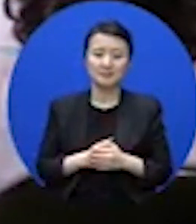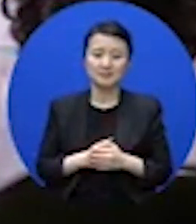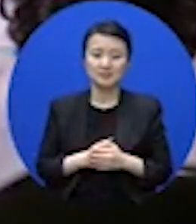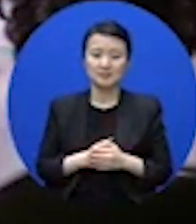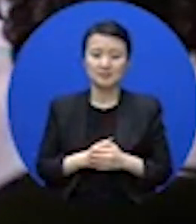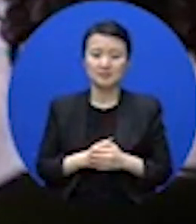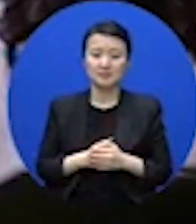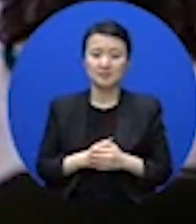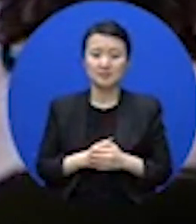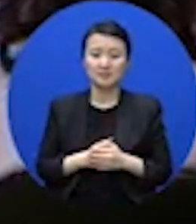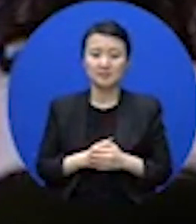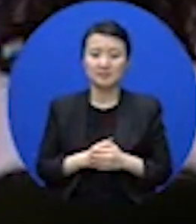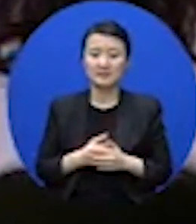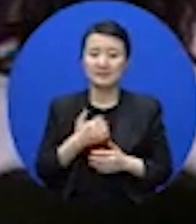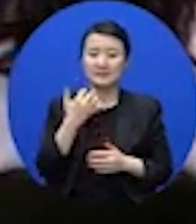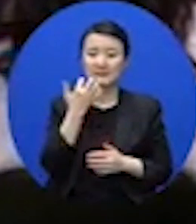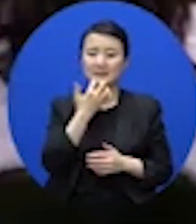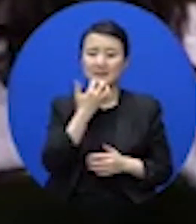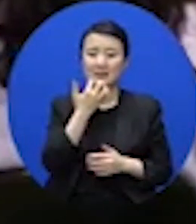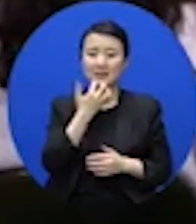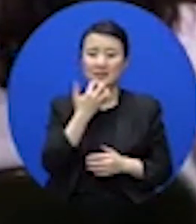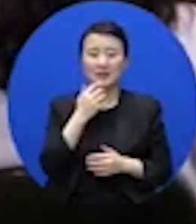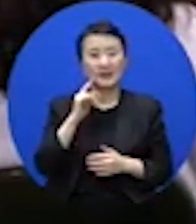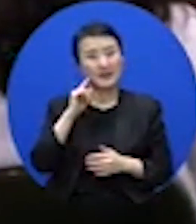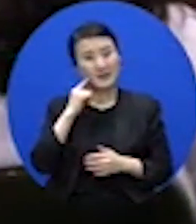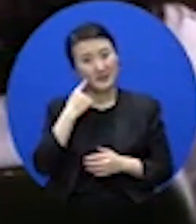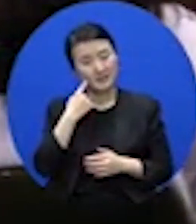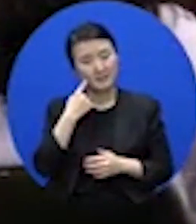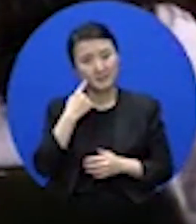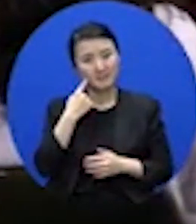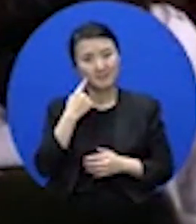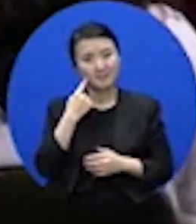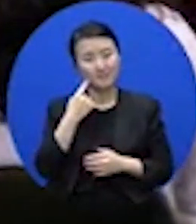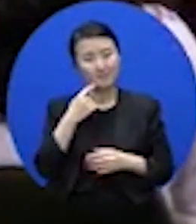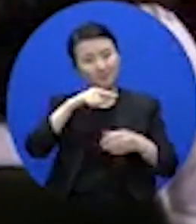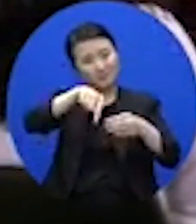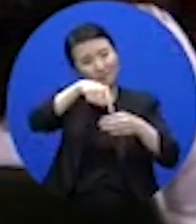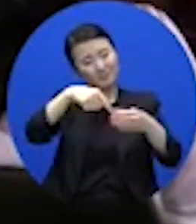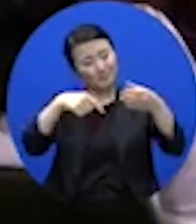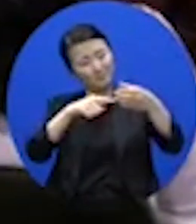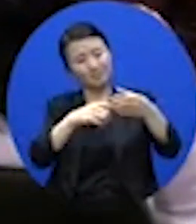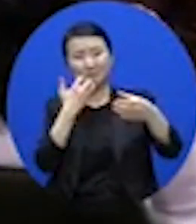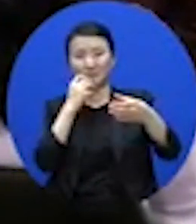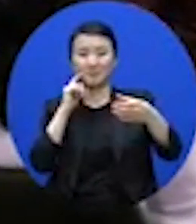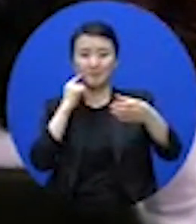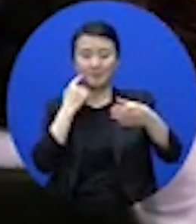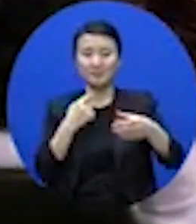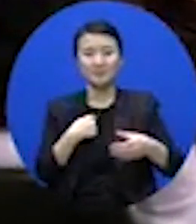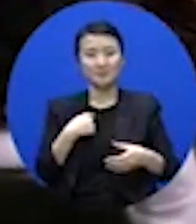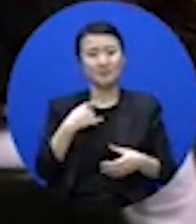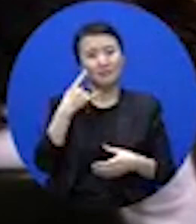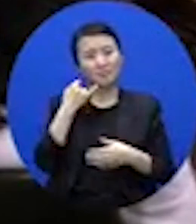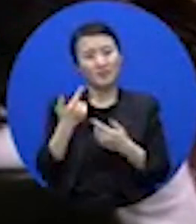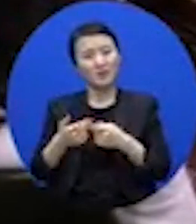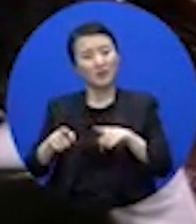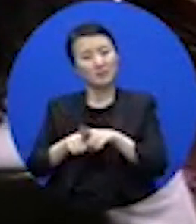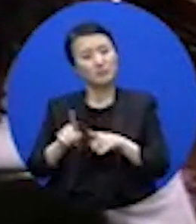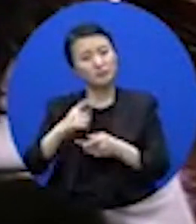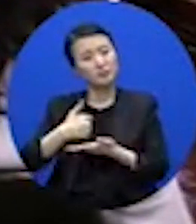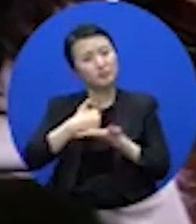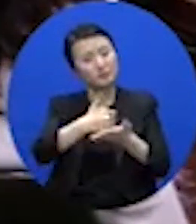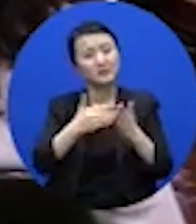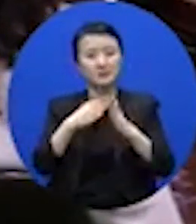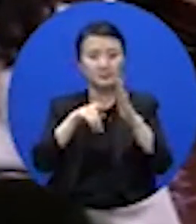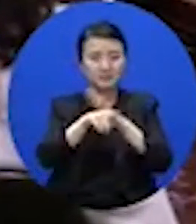이제 색깔이 너무 이쁜 거예요. 그래서 엄마 따라 지인들에게 초대받아서 갔는데 그때가 초등학교